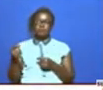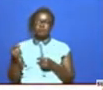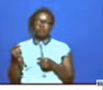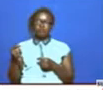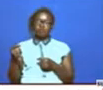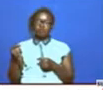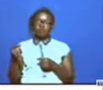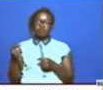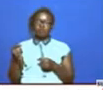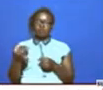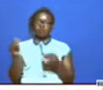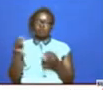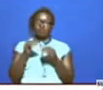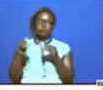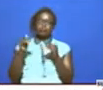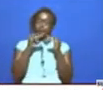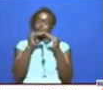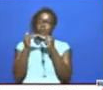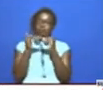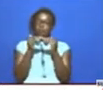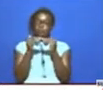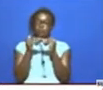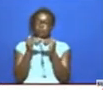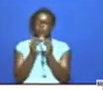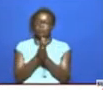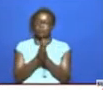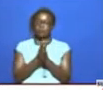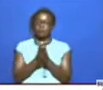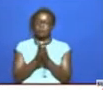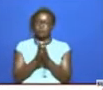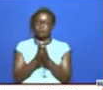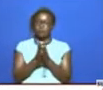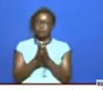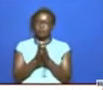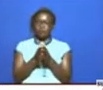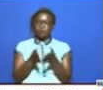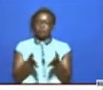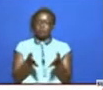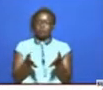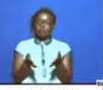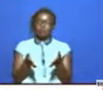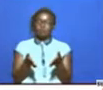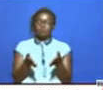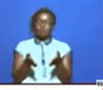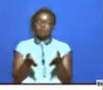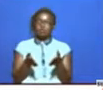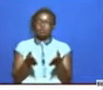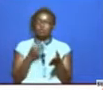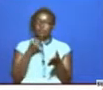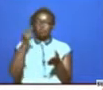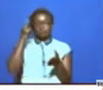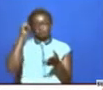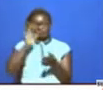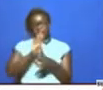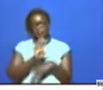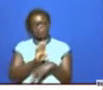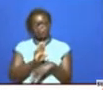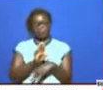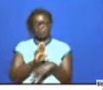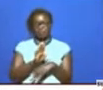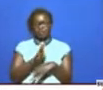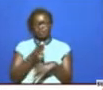vingine. Naibu wa rais, hapa ulipo haikuwa ndoto yako,